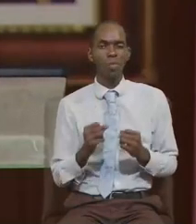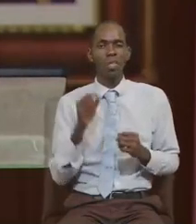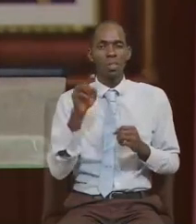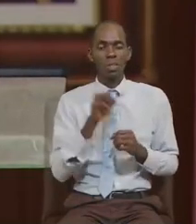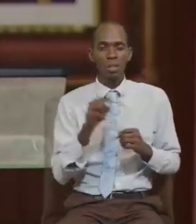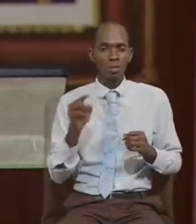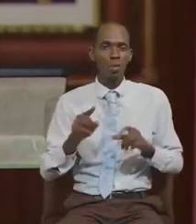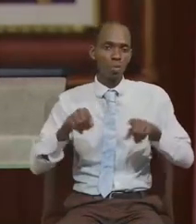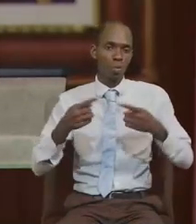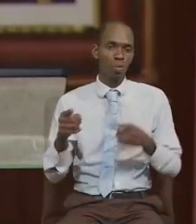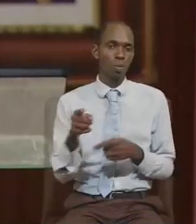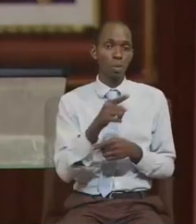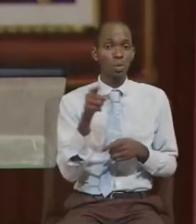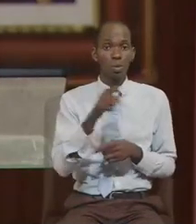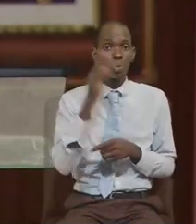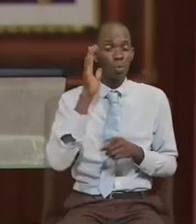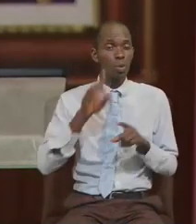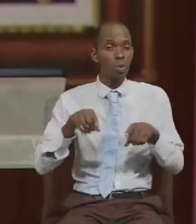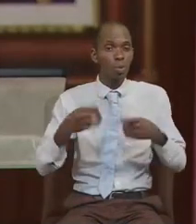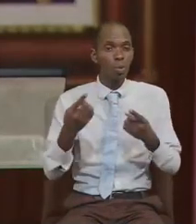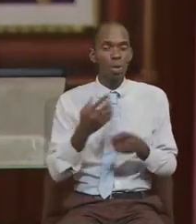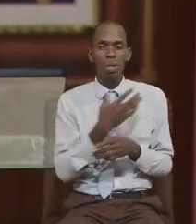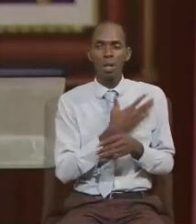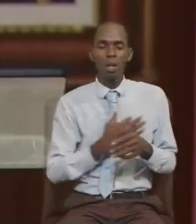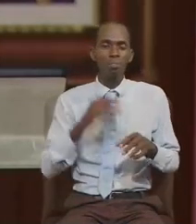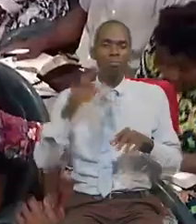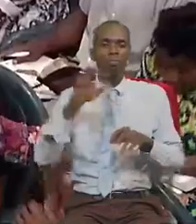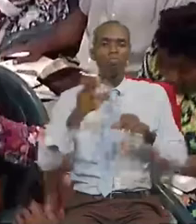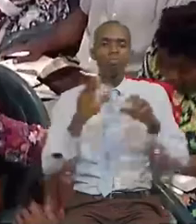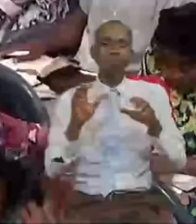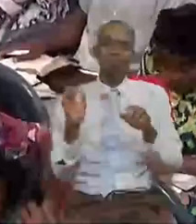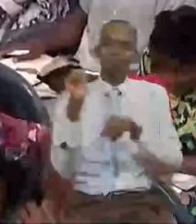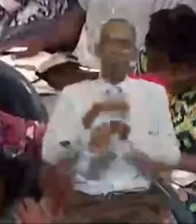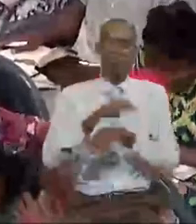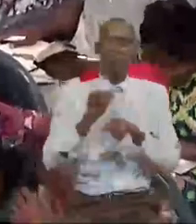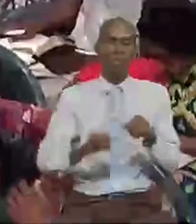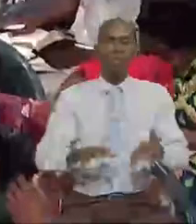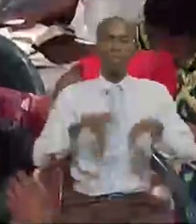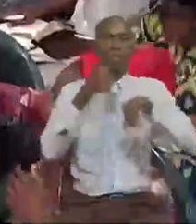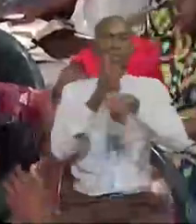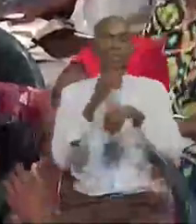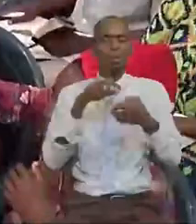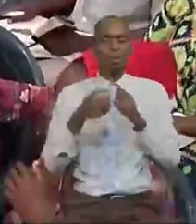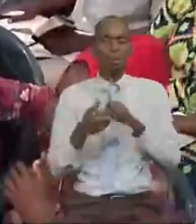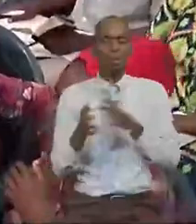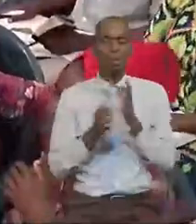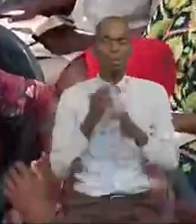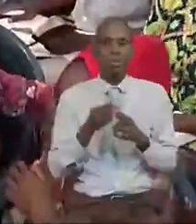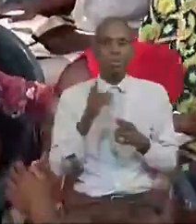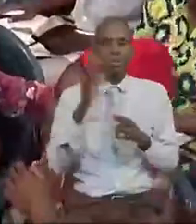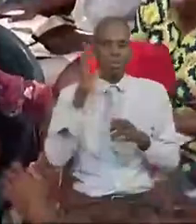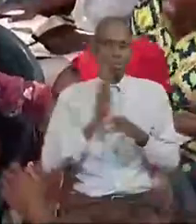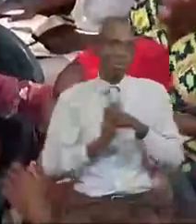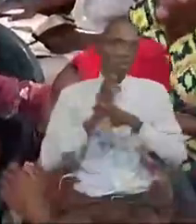Tu iras et tu graviras toutes les montagnes. Tu iras et tu vas traverser toutes les